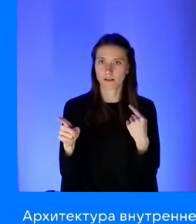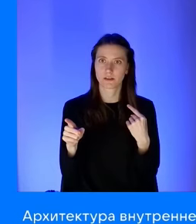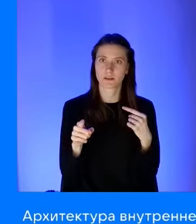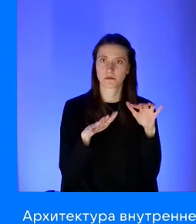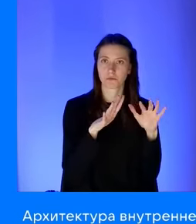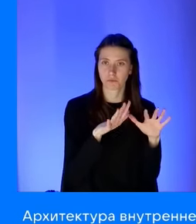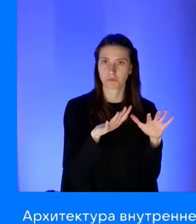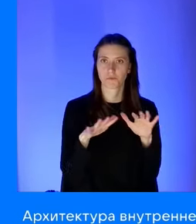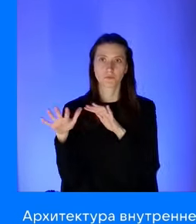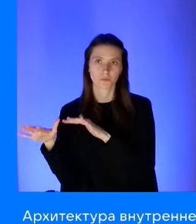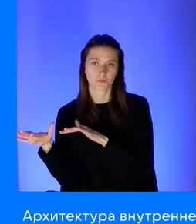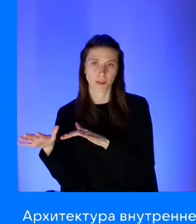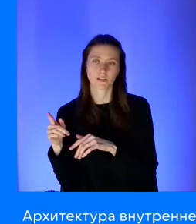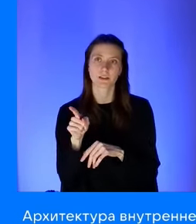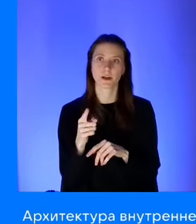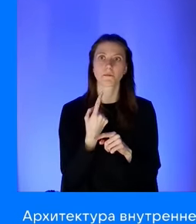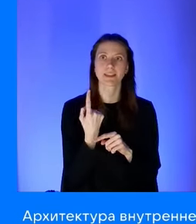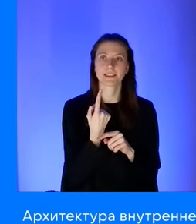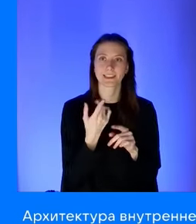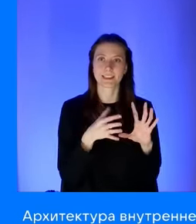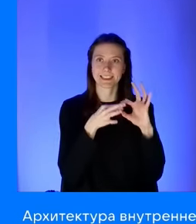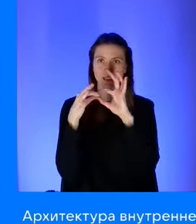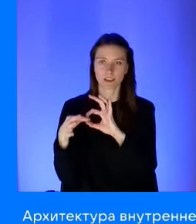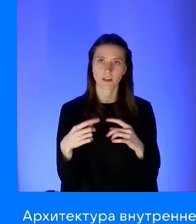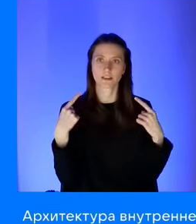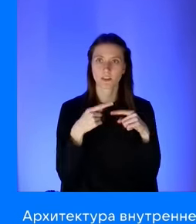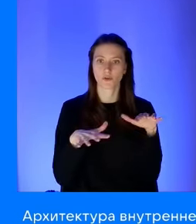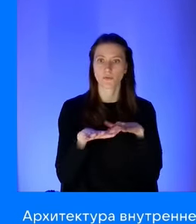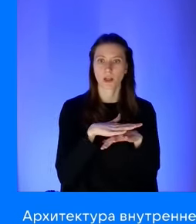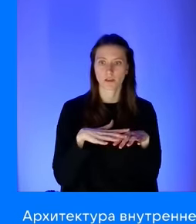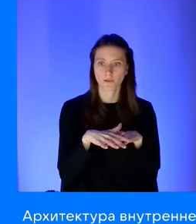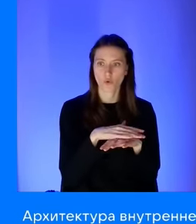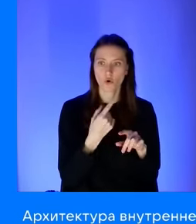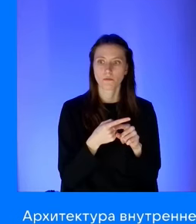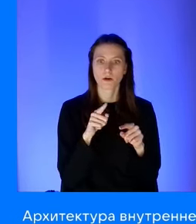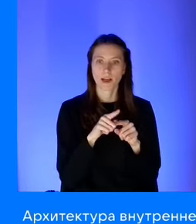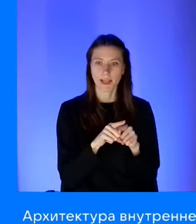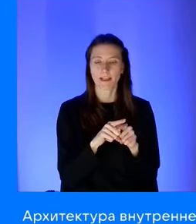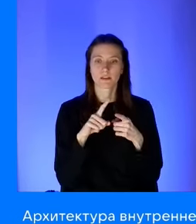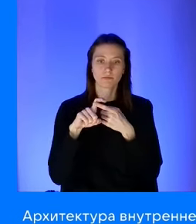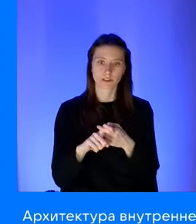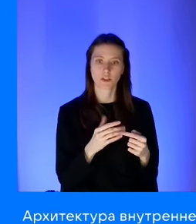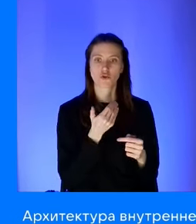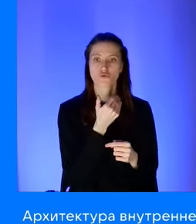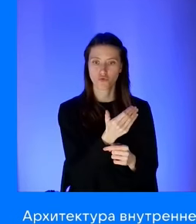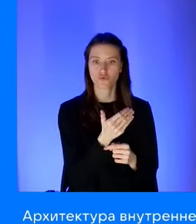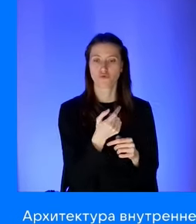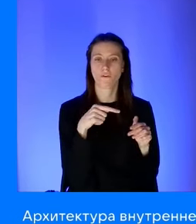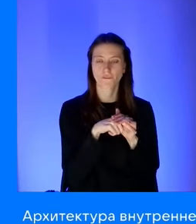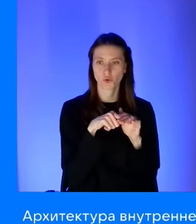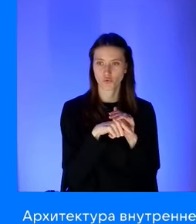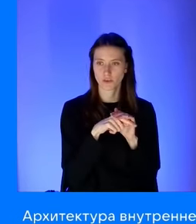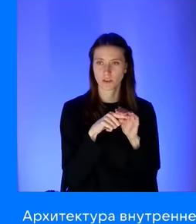единая технологическая платформа Это продукт внутреннего облака Это продукт разрабатываемым техническим